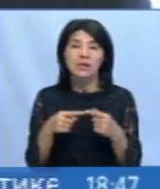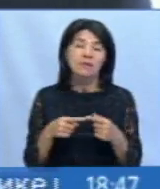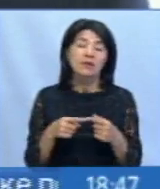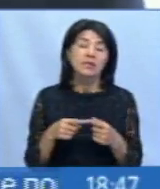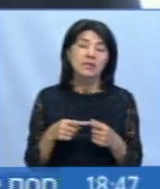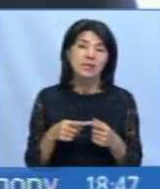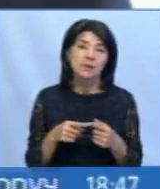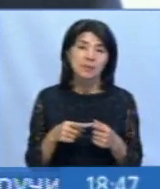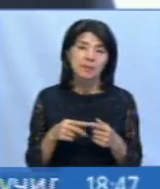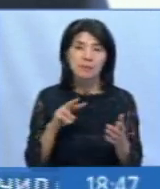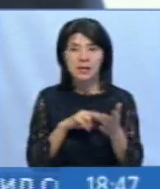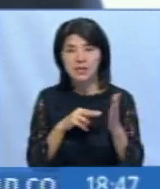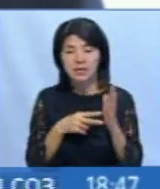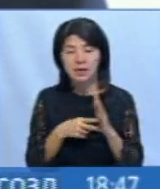на